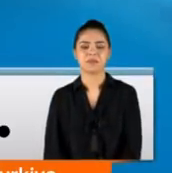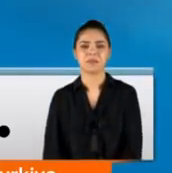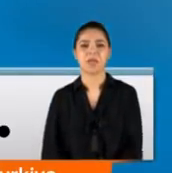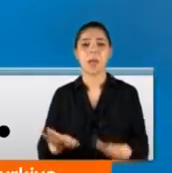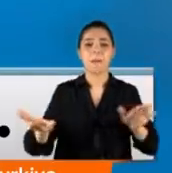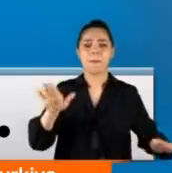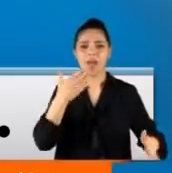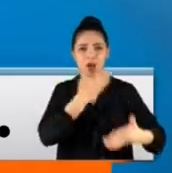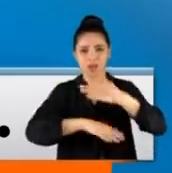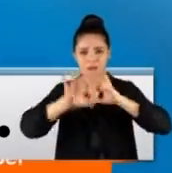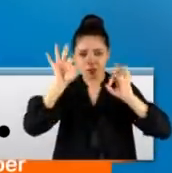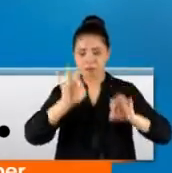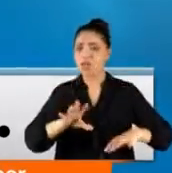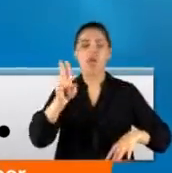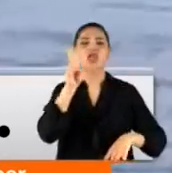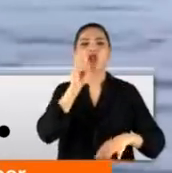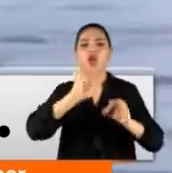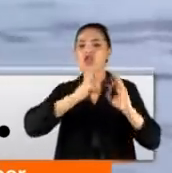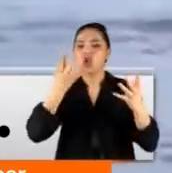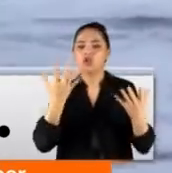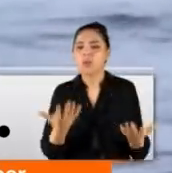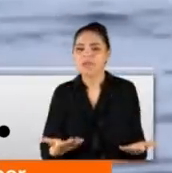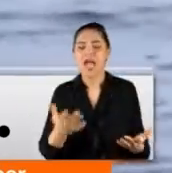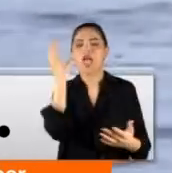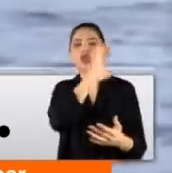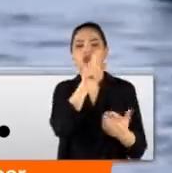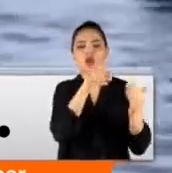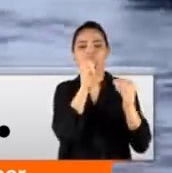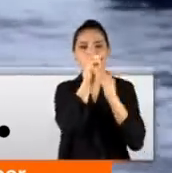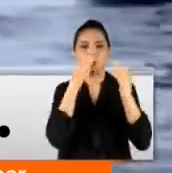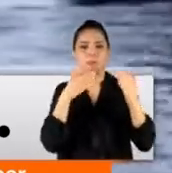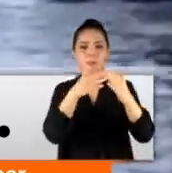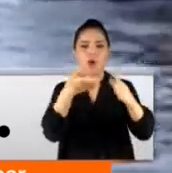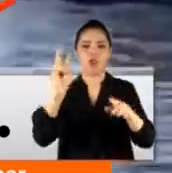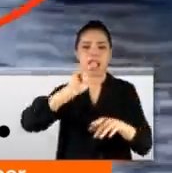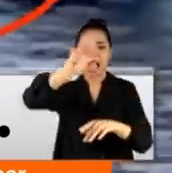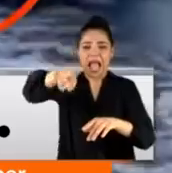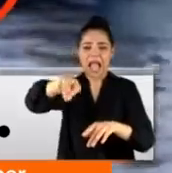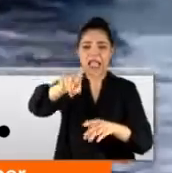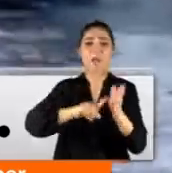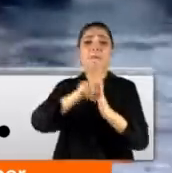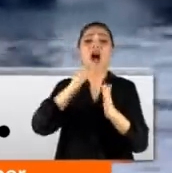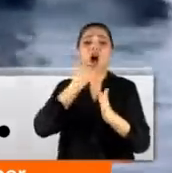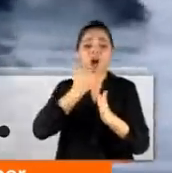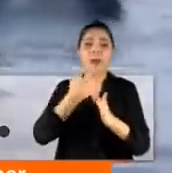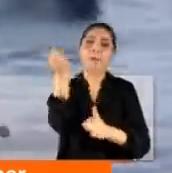Penguen yorulmaya başladı. Son çare turistlerin bulunduğu bota atladı. Ama üzerine çıkmayı başaramadı.